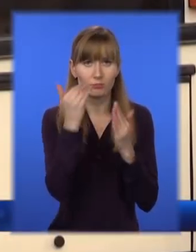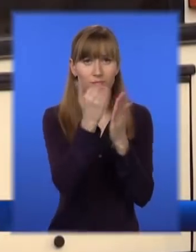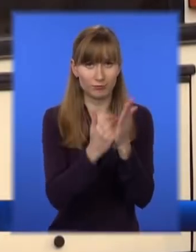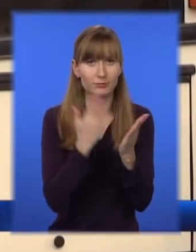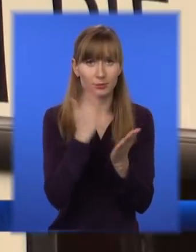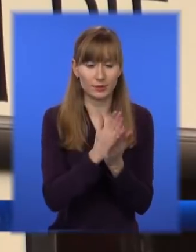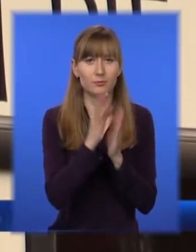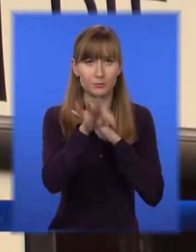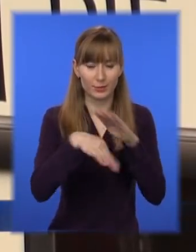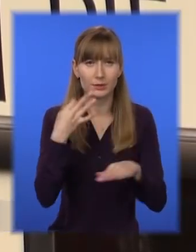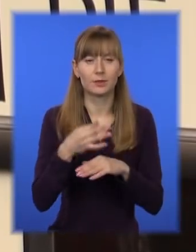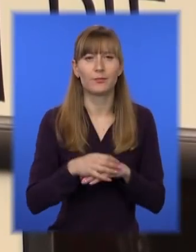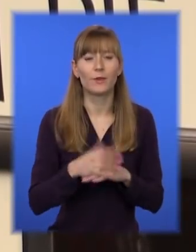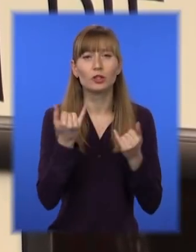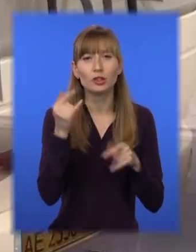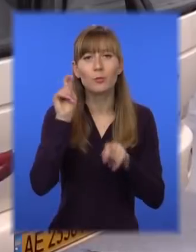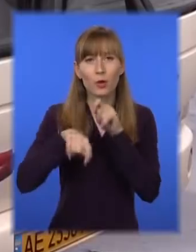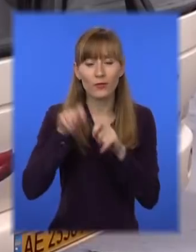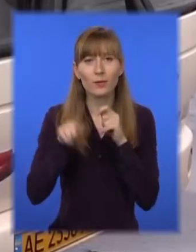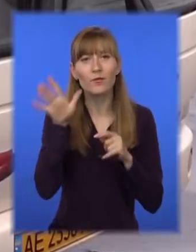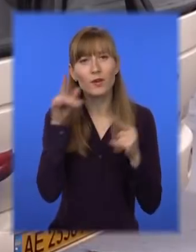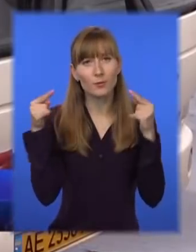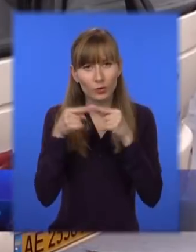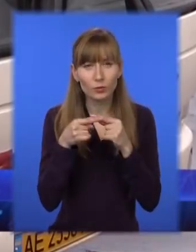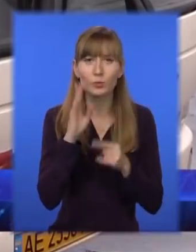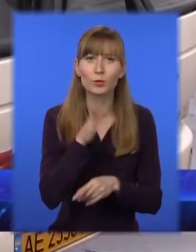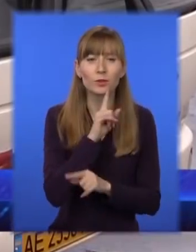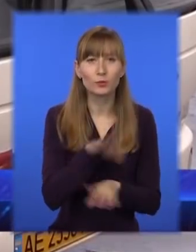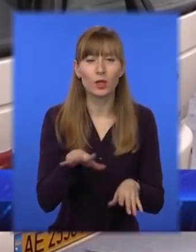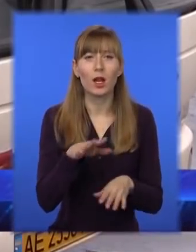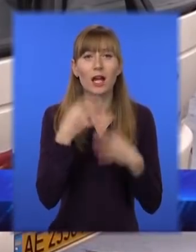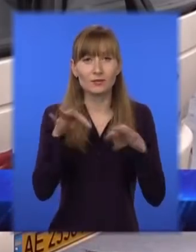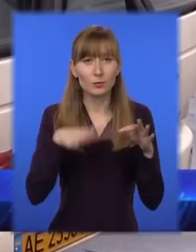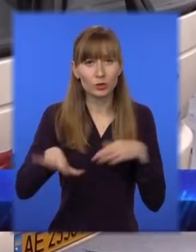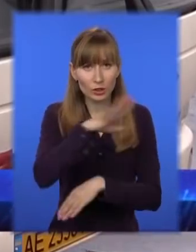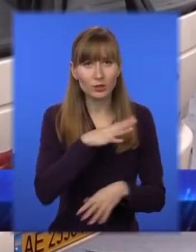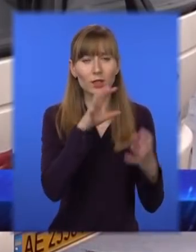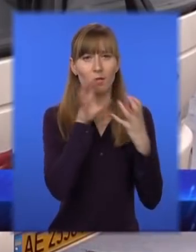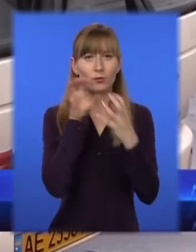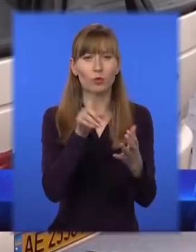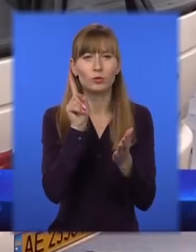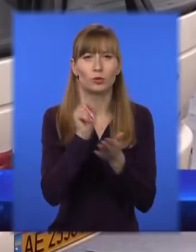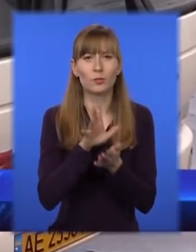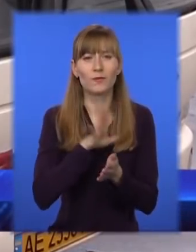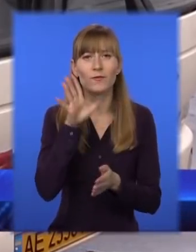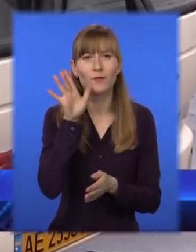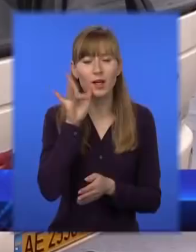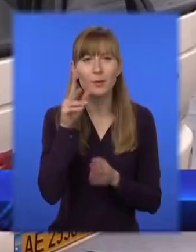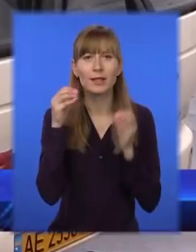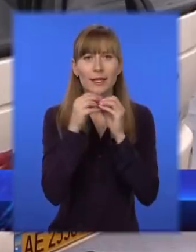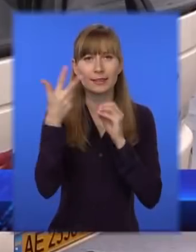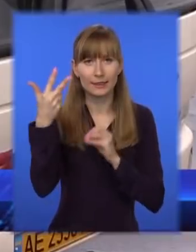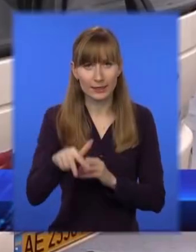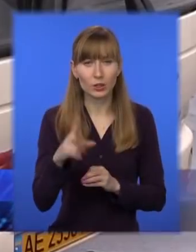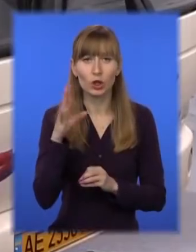чи вчасно транспорт прибуде до площі Визволення. 302-й маршрут мав прибути до площі Визволення о 10:30 за